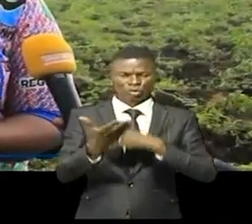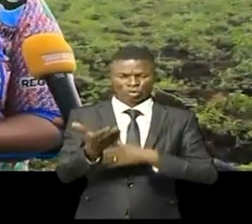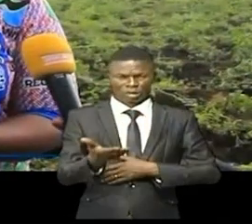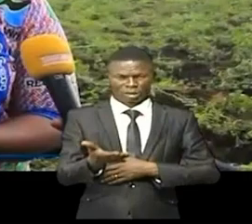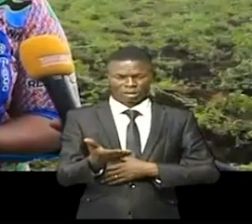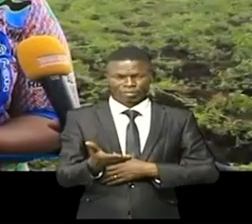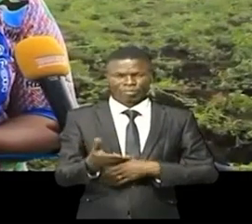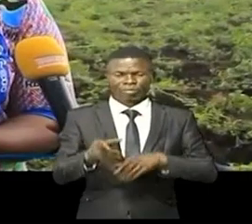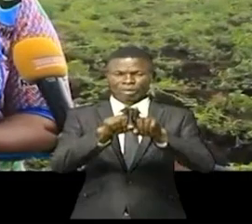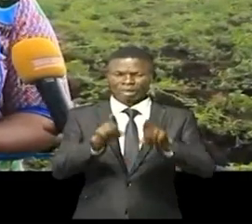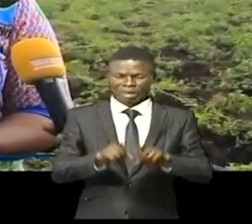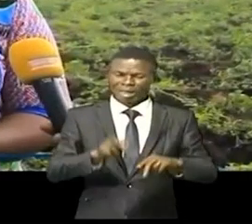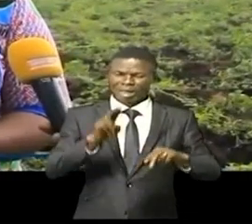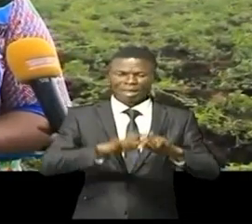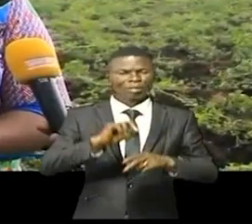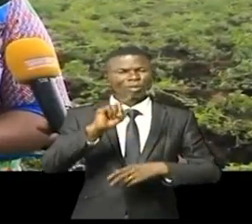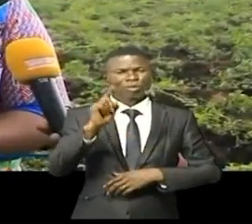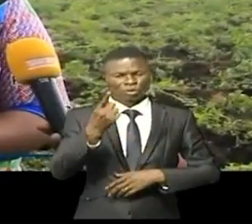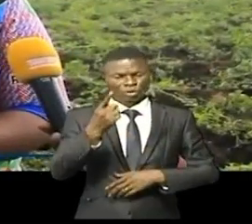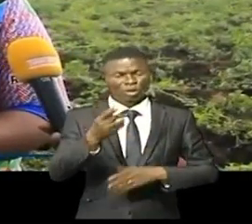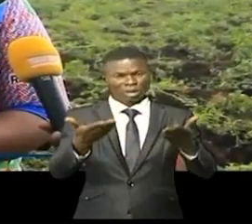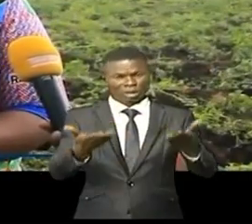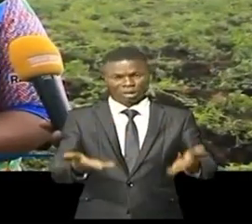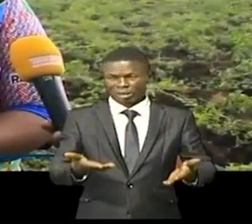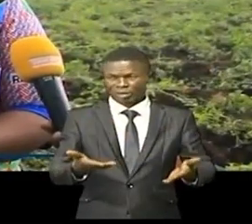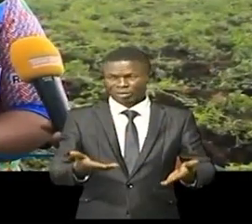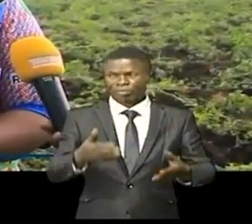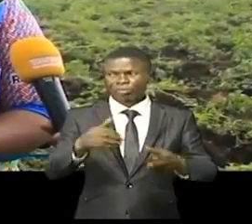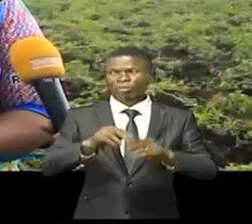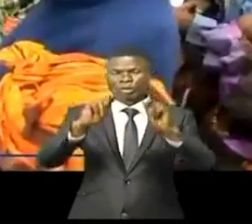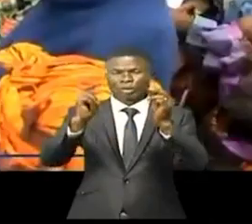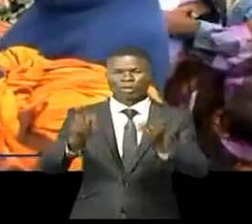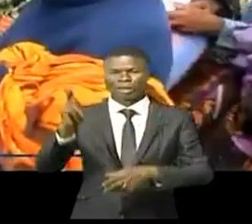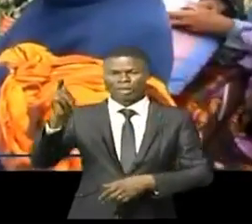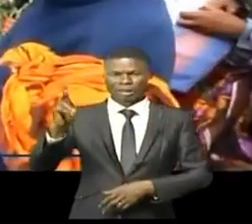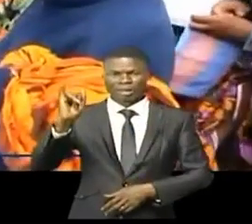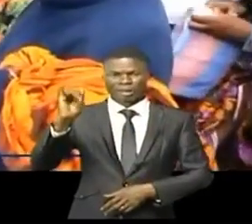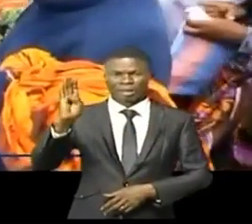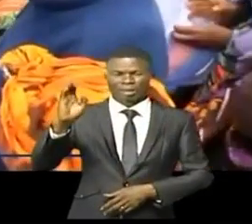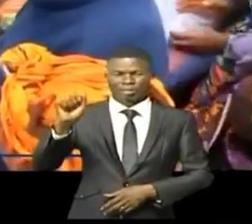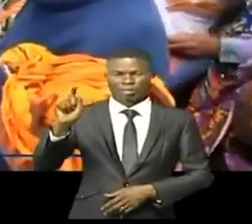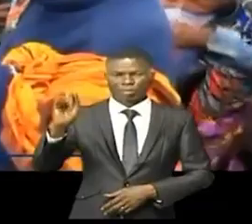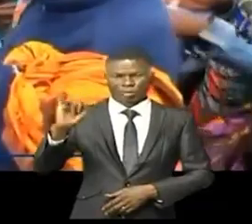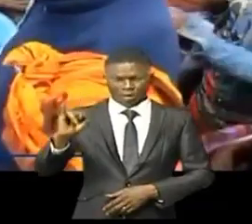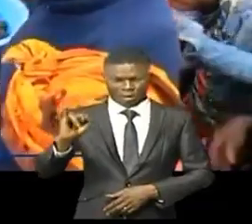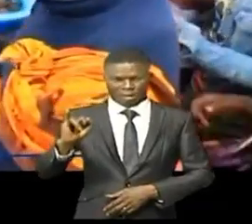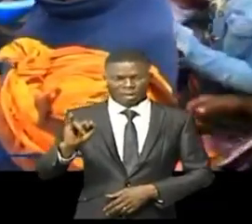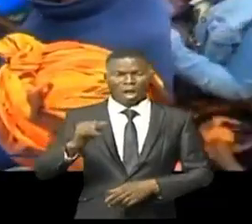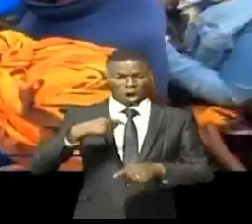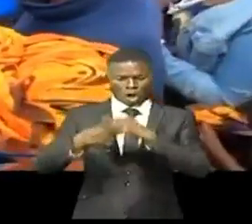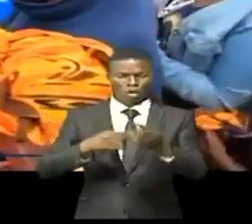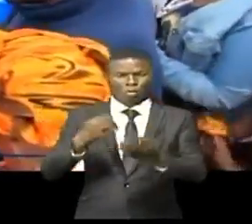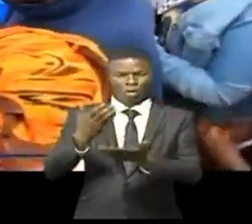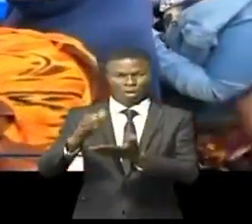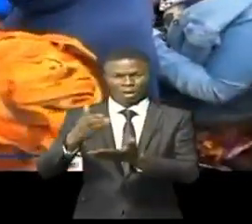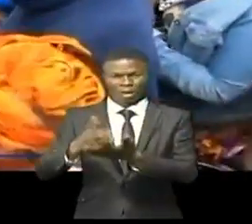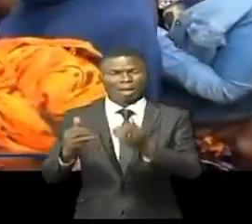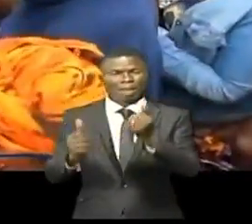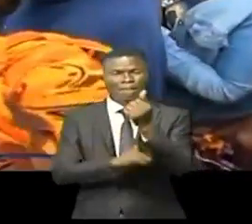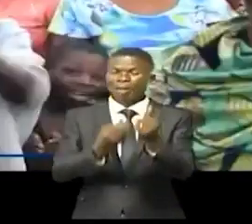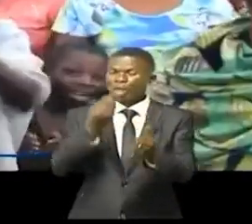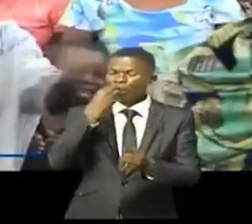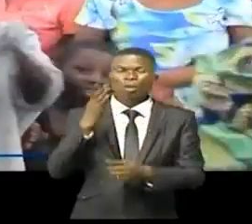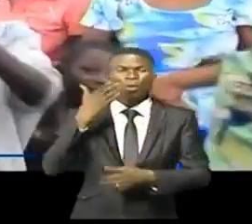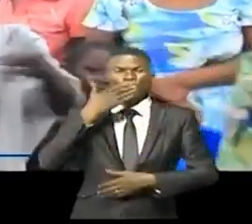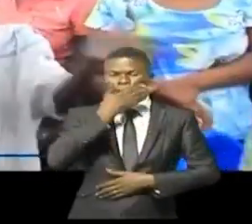population qui est ici juste devant nous, dans les camps de Kibati. Dès le début de la distribution, les sinistrés qui n'avaient plus à